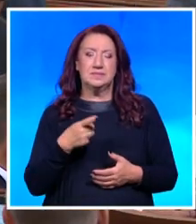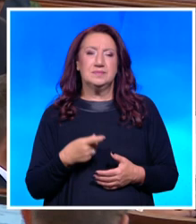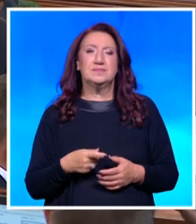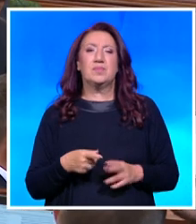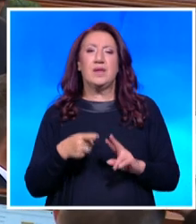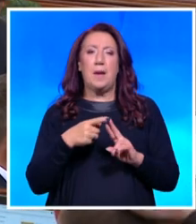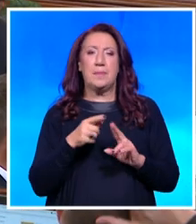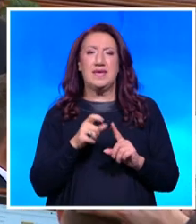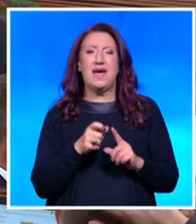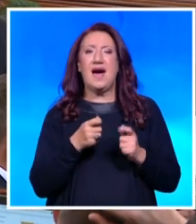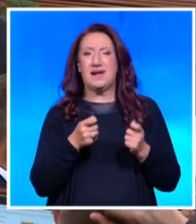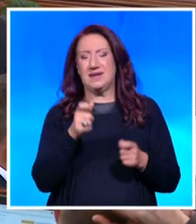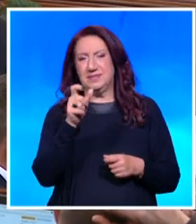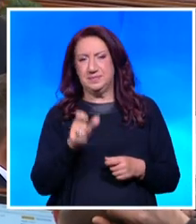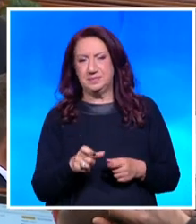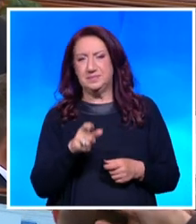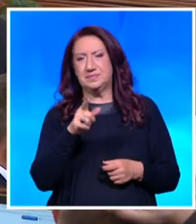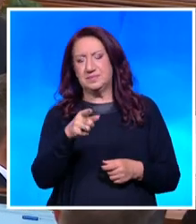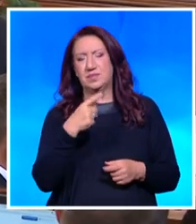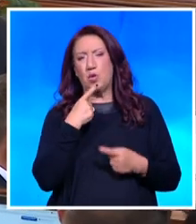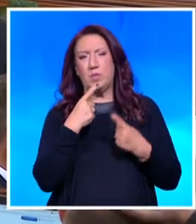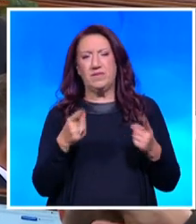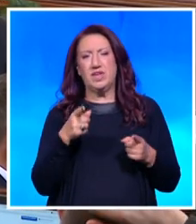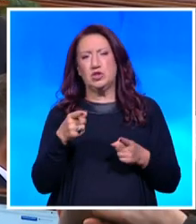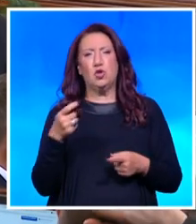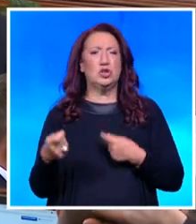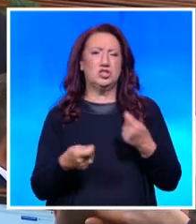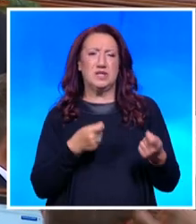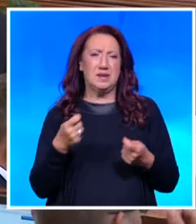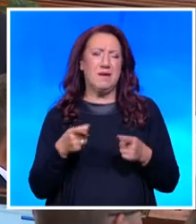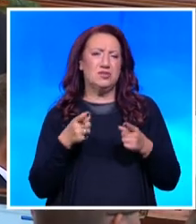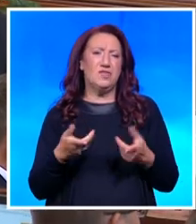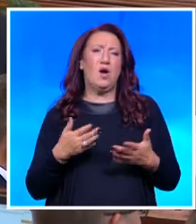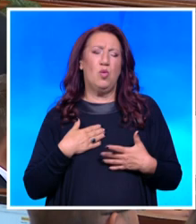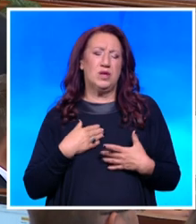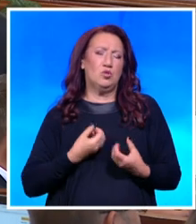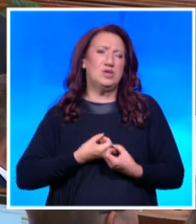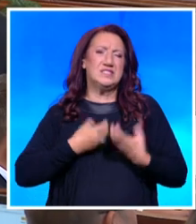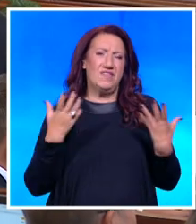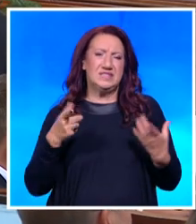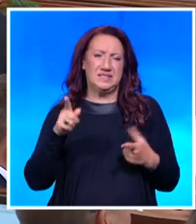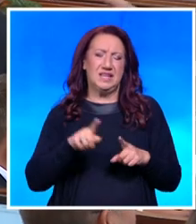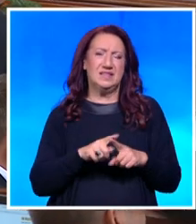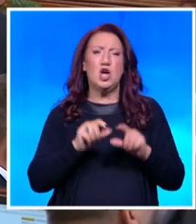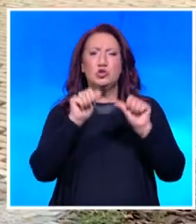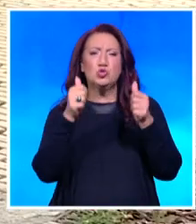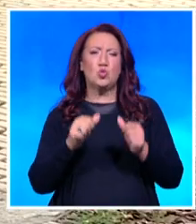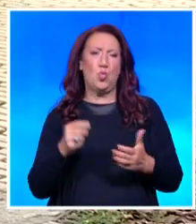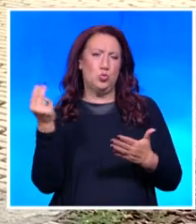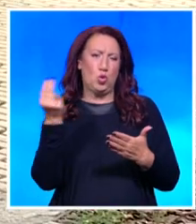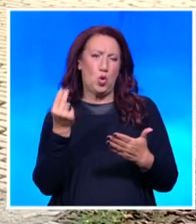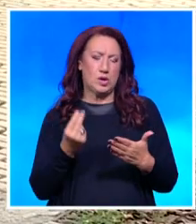обяви за BTV, че цитирам, той ще се занимава с това, с което е известен в целия свят – с изкуство.